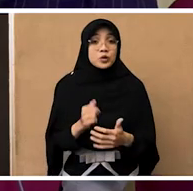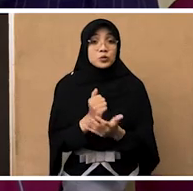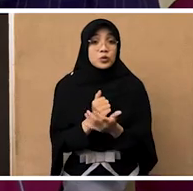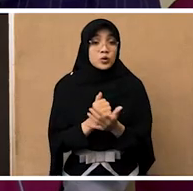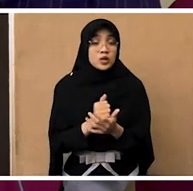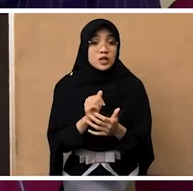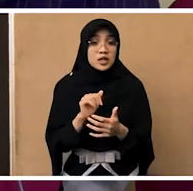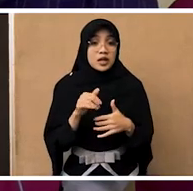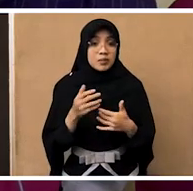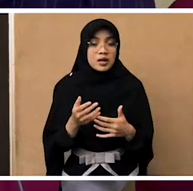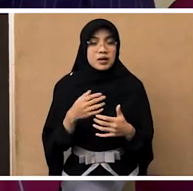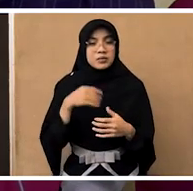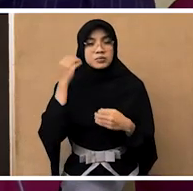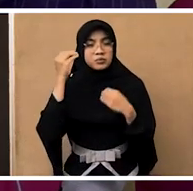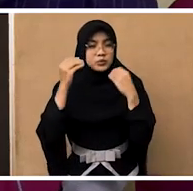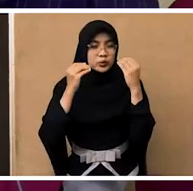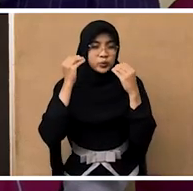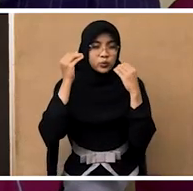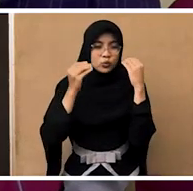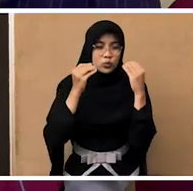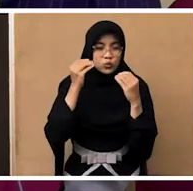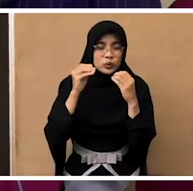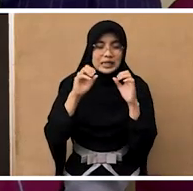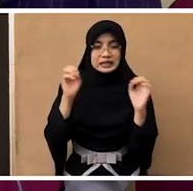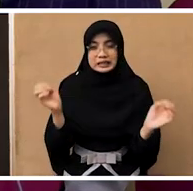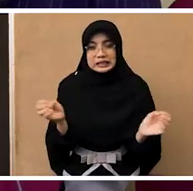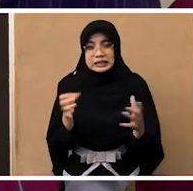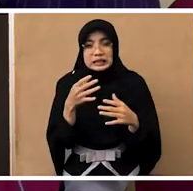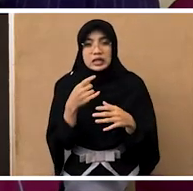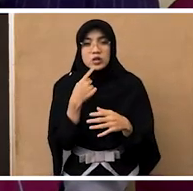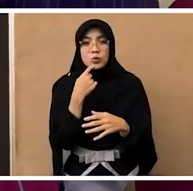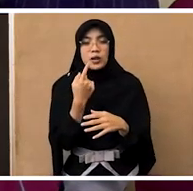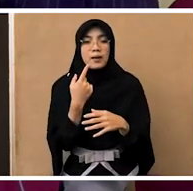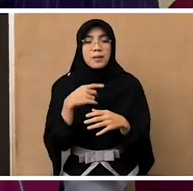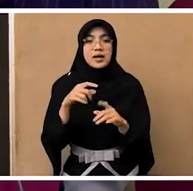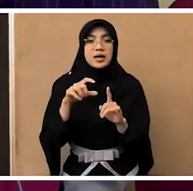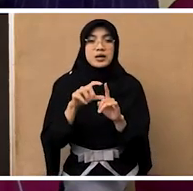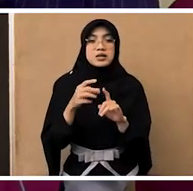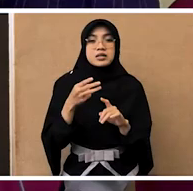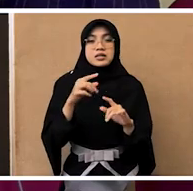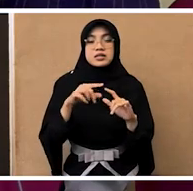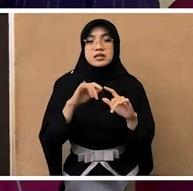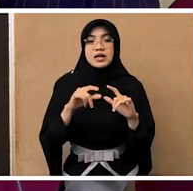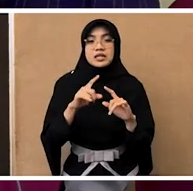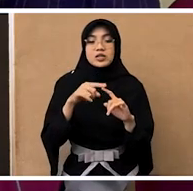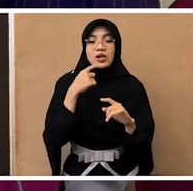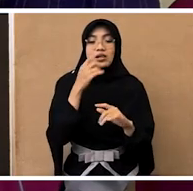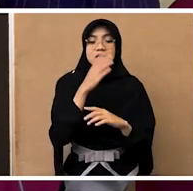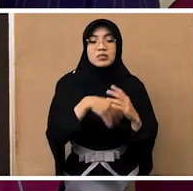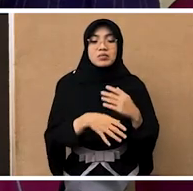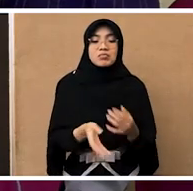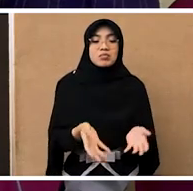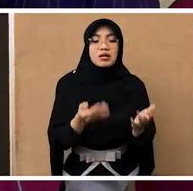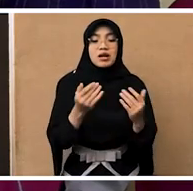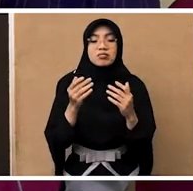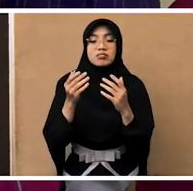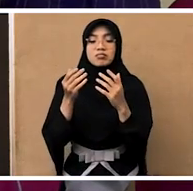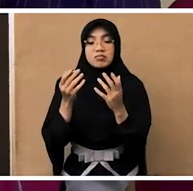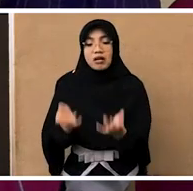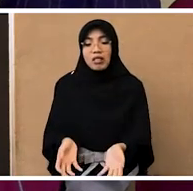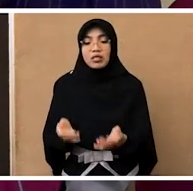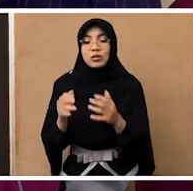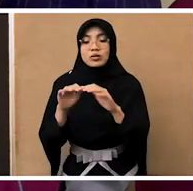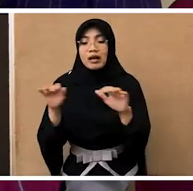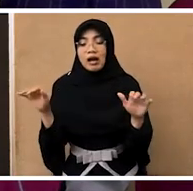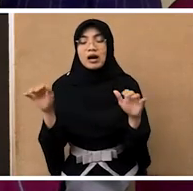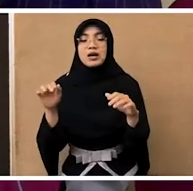mana kebingungan kami juga ada di apa derajat disabilitas itu tadi tapi